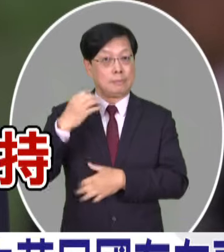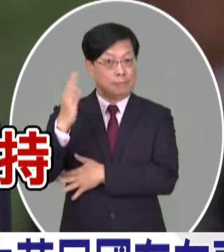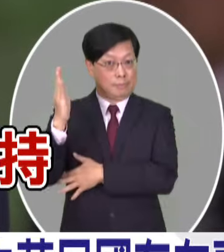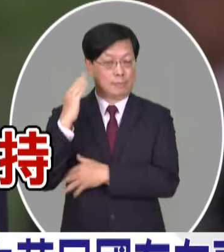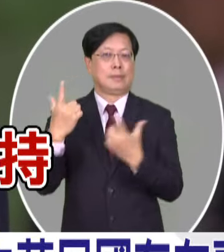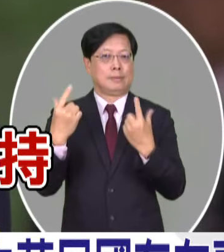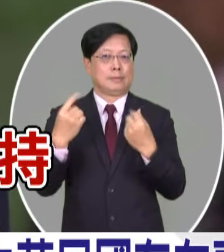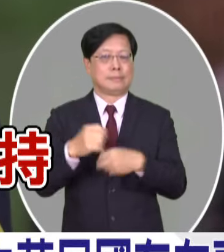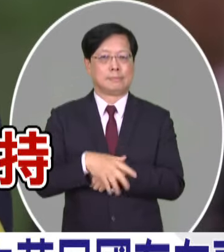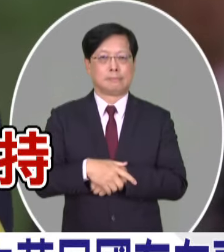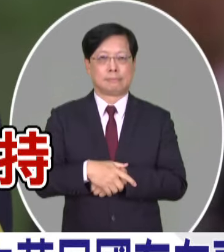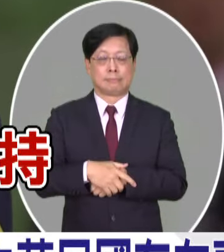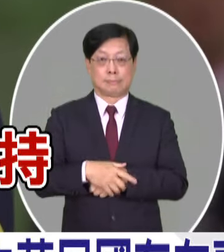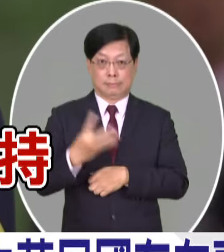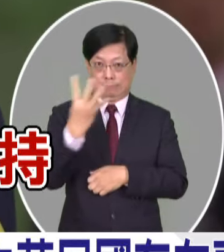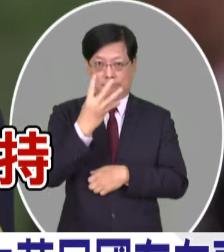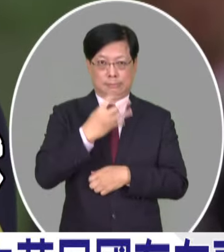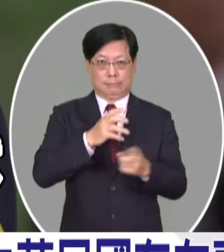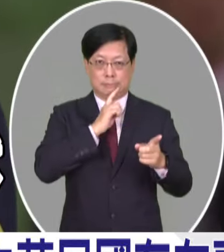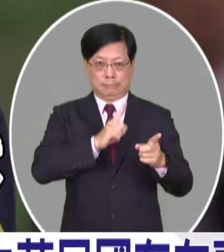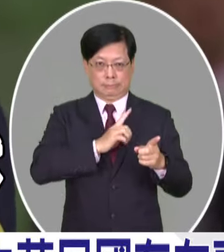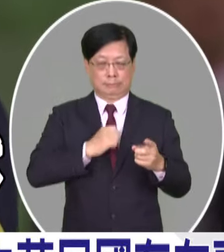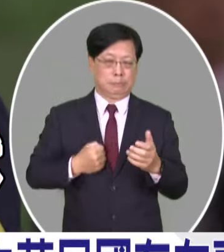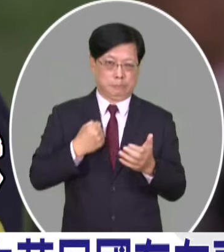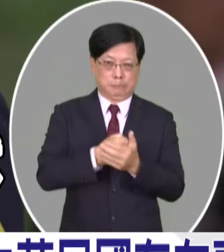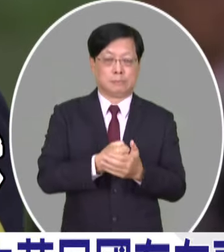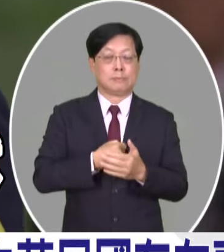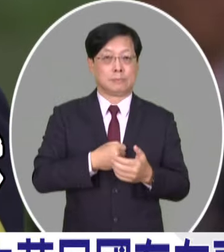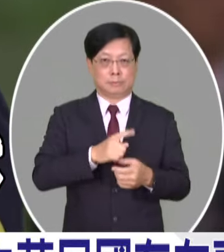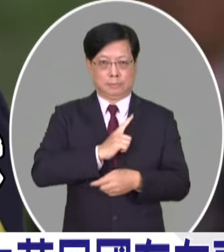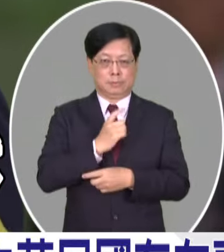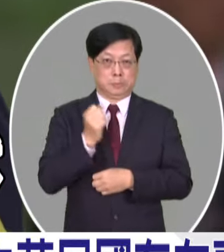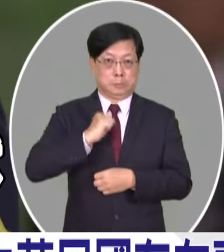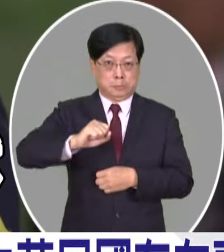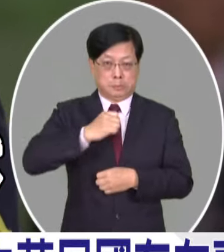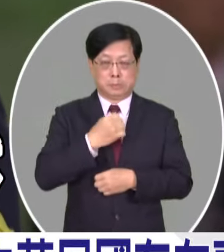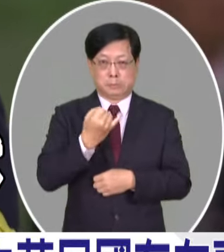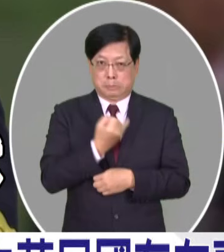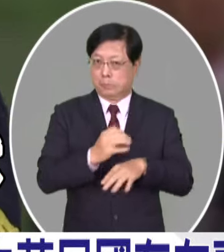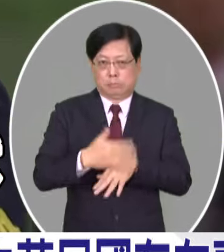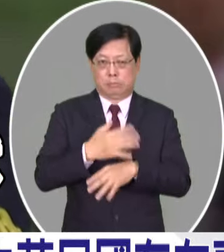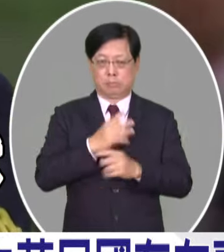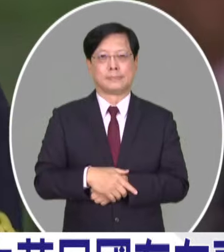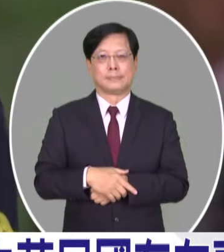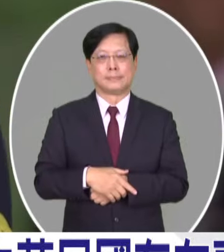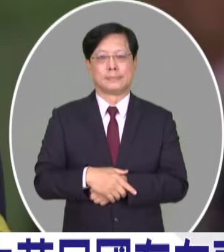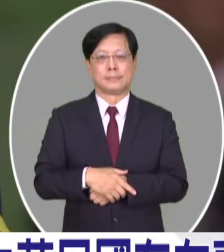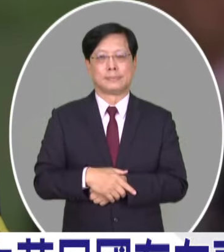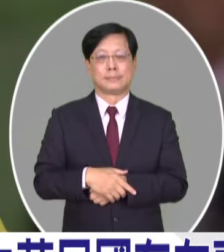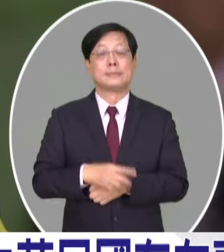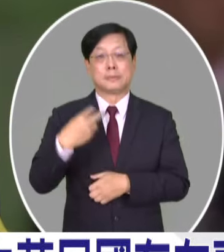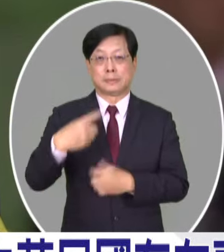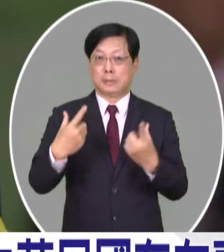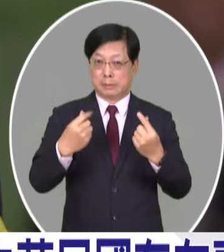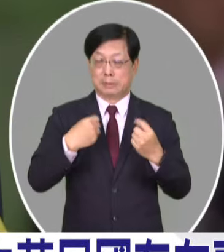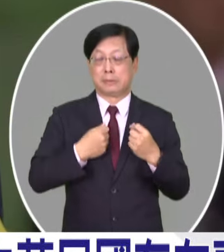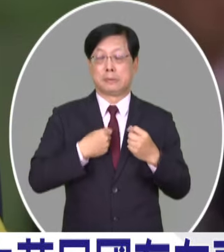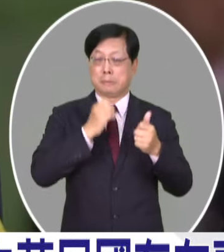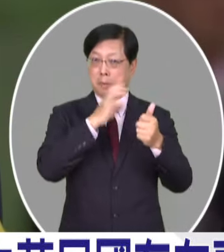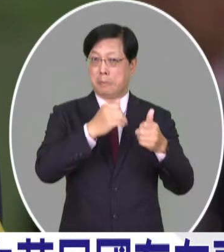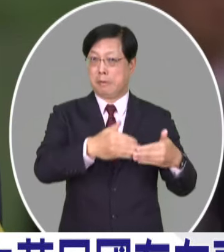将秉持四个坚持，不卑不亢，维持现状。我也要呼吁中